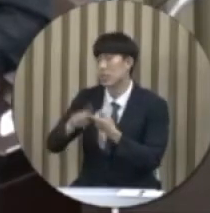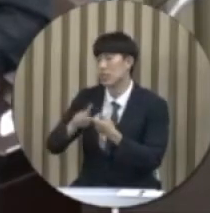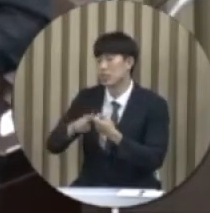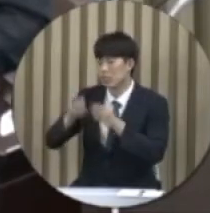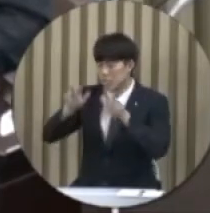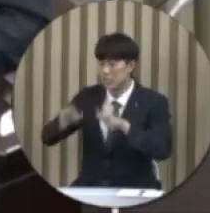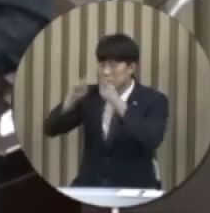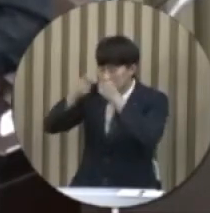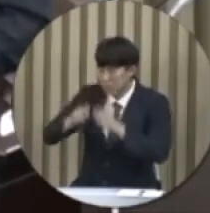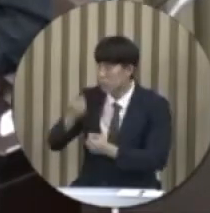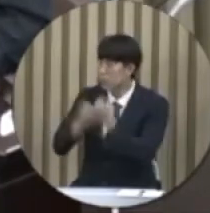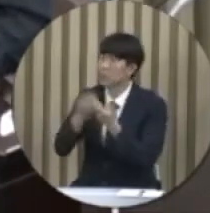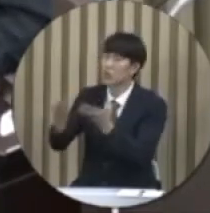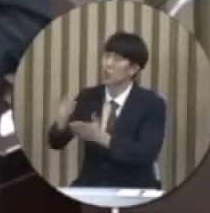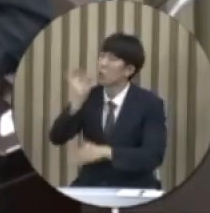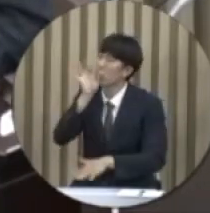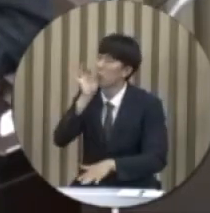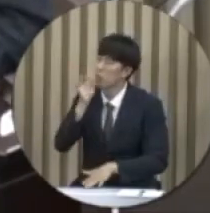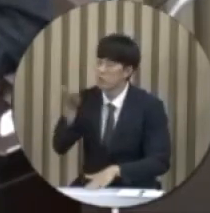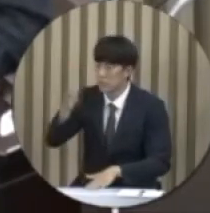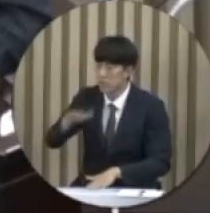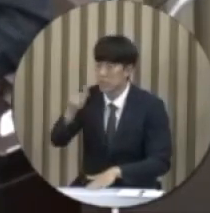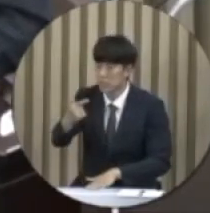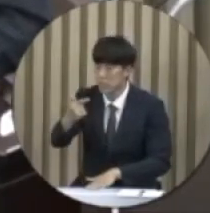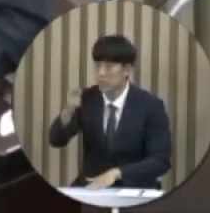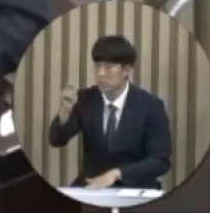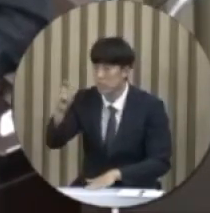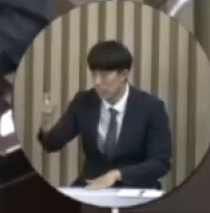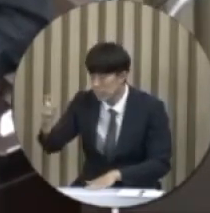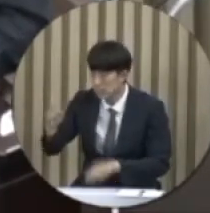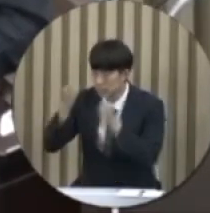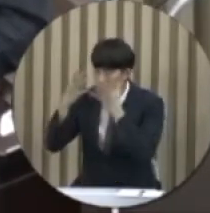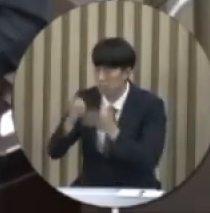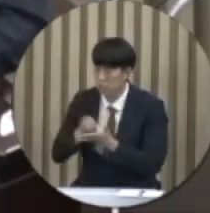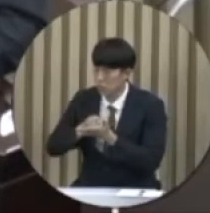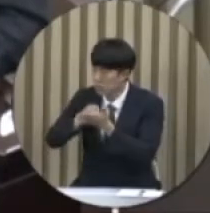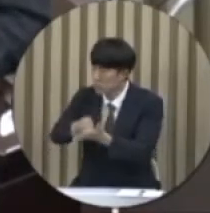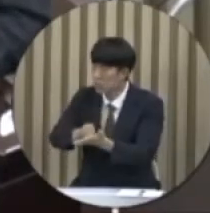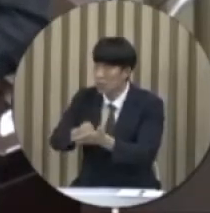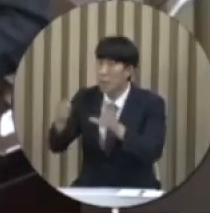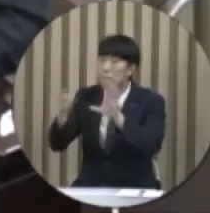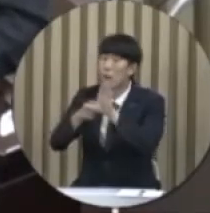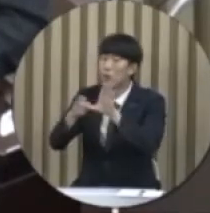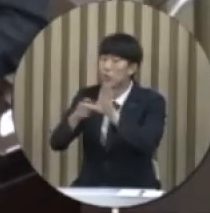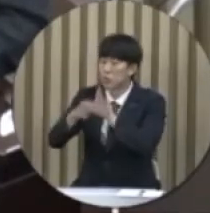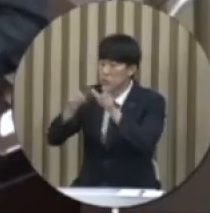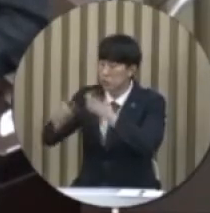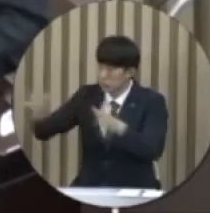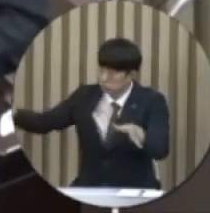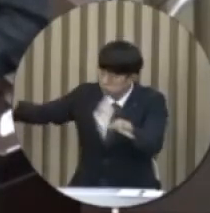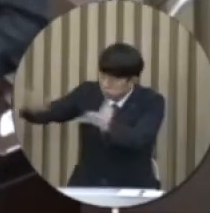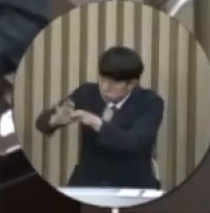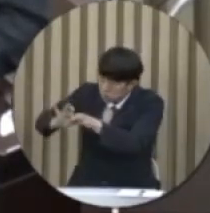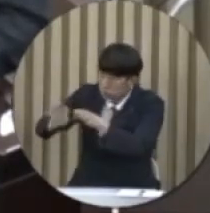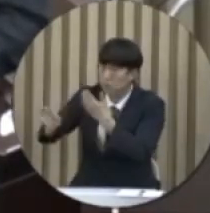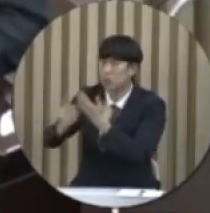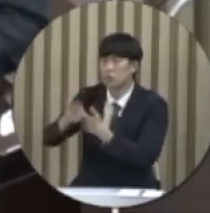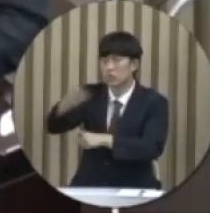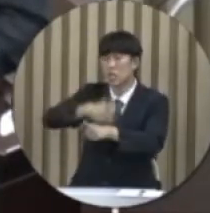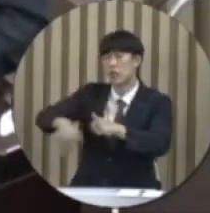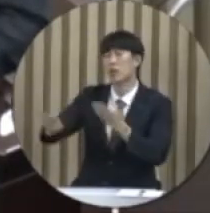않겠습니다. 하지만 GTX 신호선을 병점역까지만 연장한다. 그러면 상황이 달라질 수